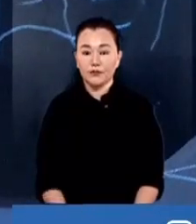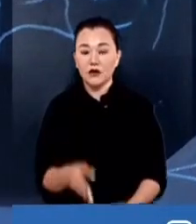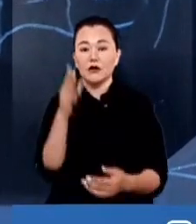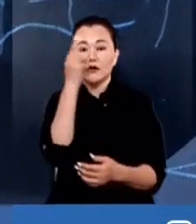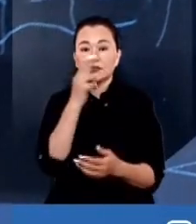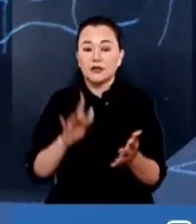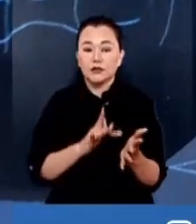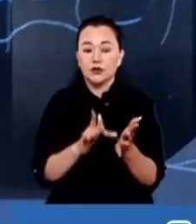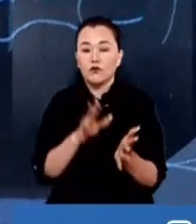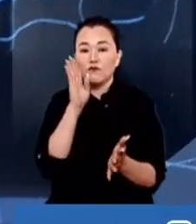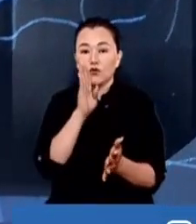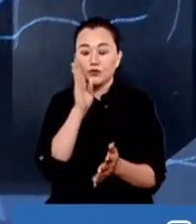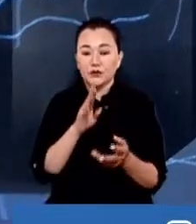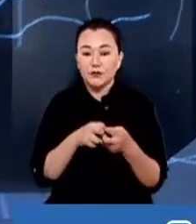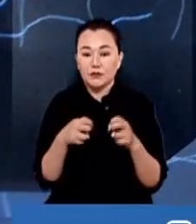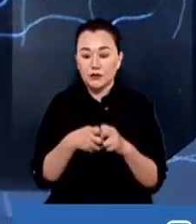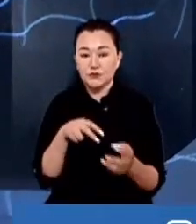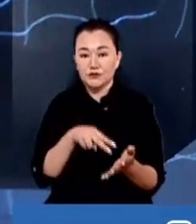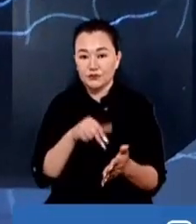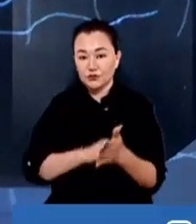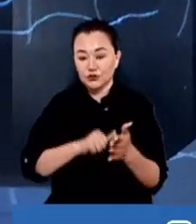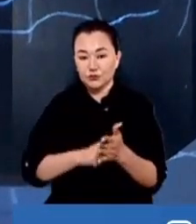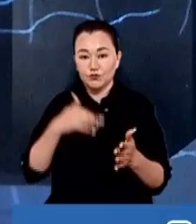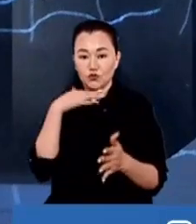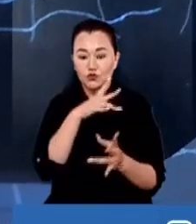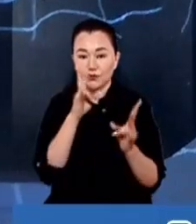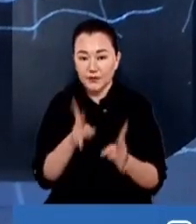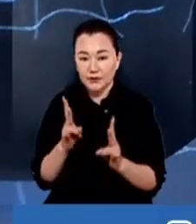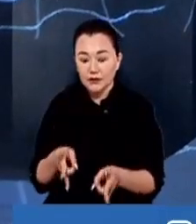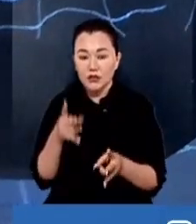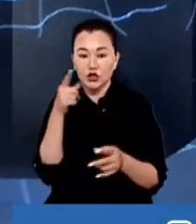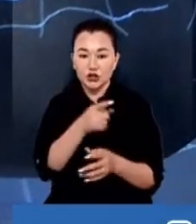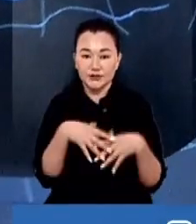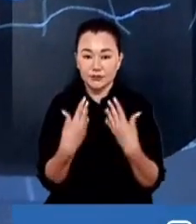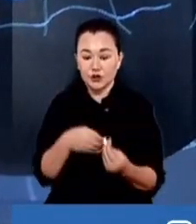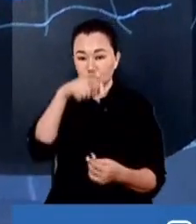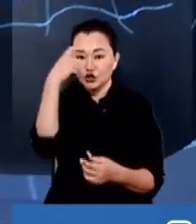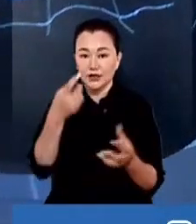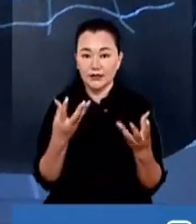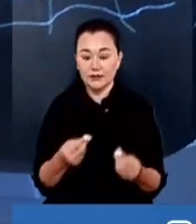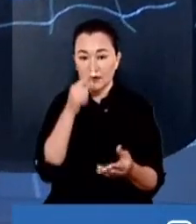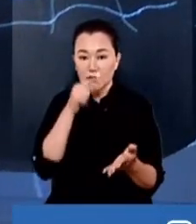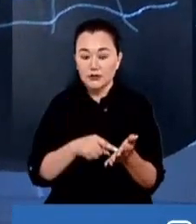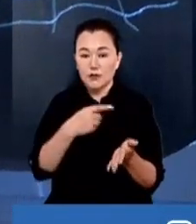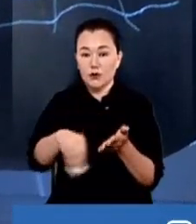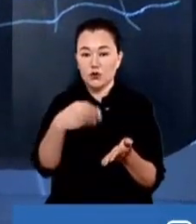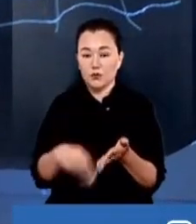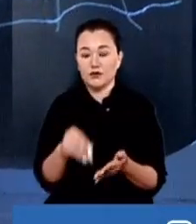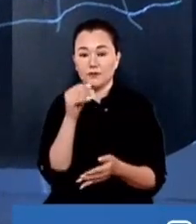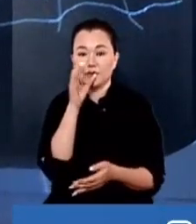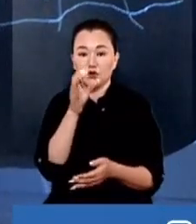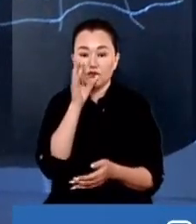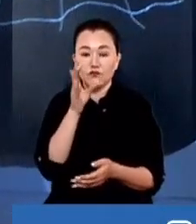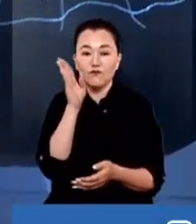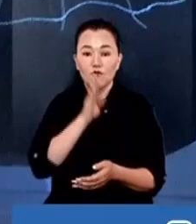В Астане водный коллапс стал причиной многих бед. Почти 1000 семей в жару оказались вынуждены покупать питьевую